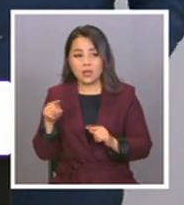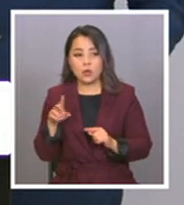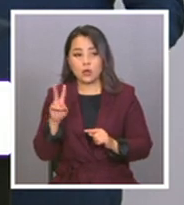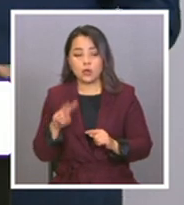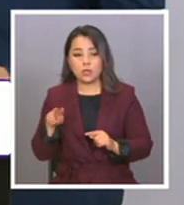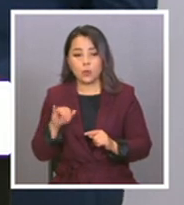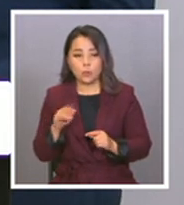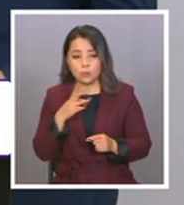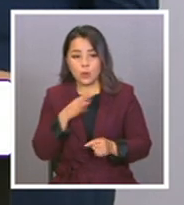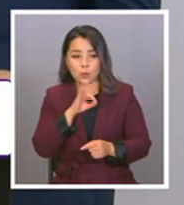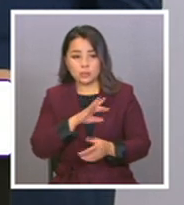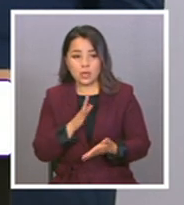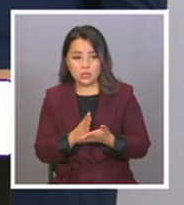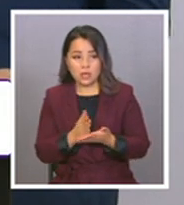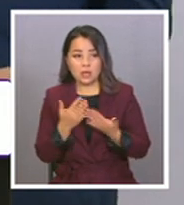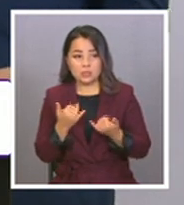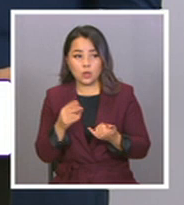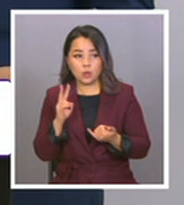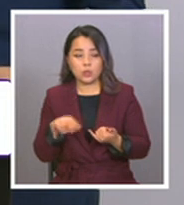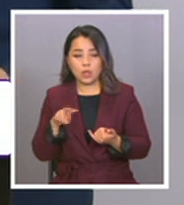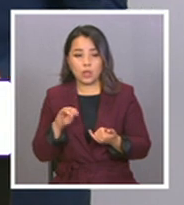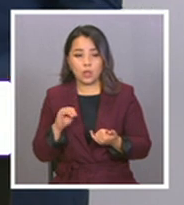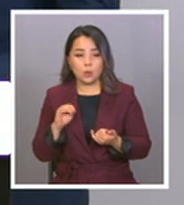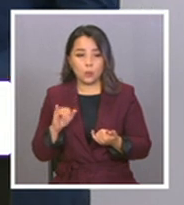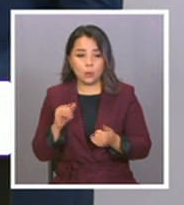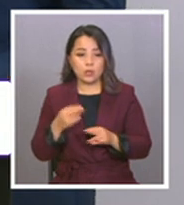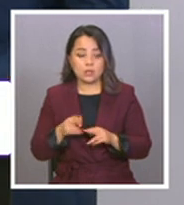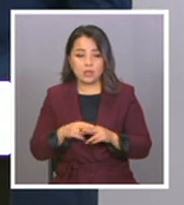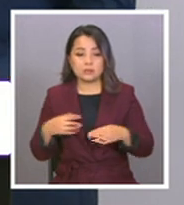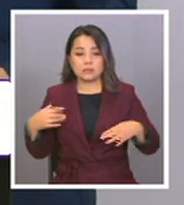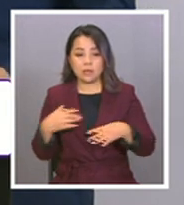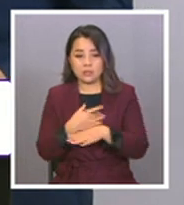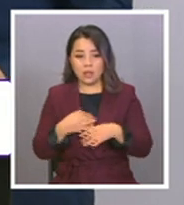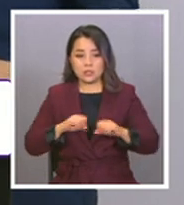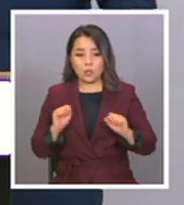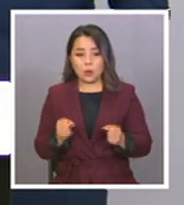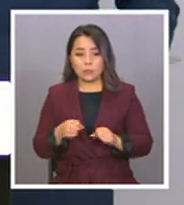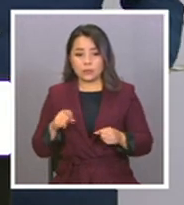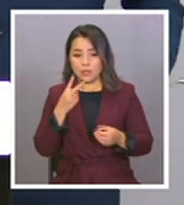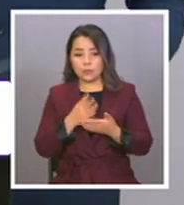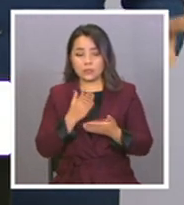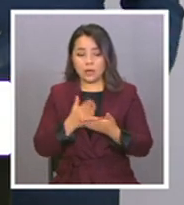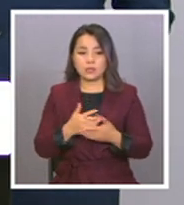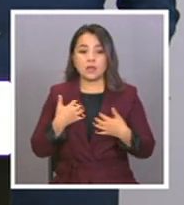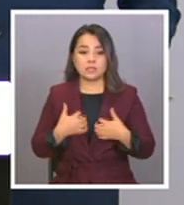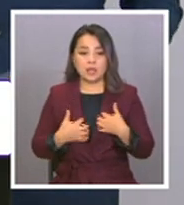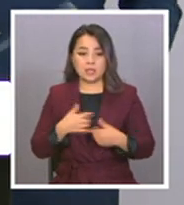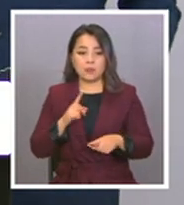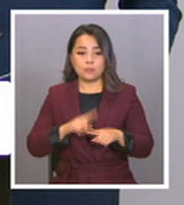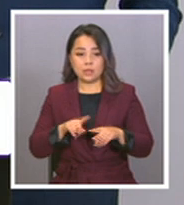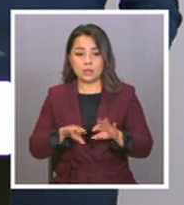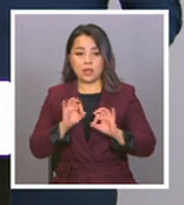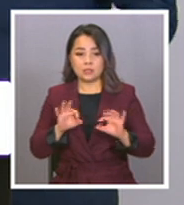қолданылады. Үдеу дегеніміз дененің қозғалыс жылдамдығының өзгеру шапшаңдығын сипаттайтын